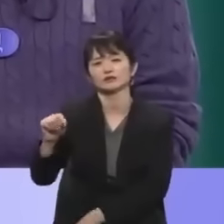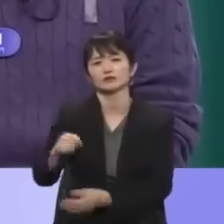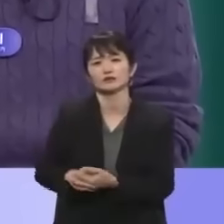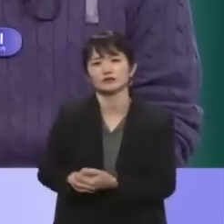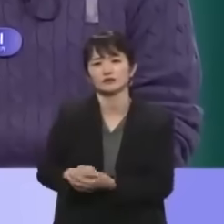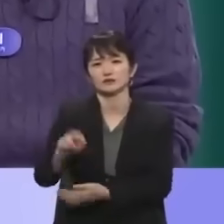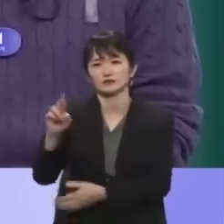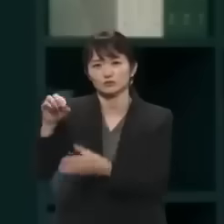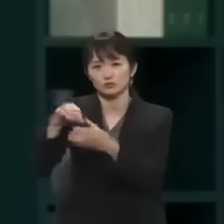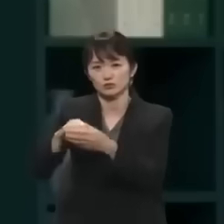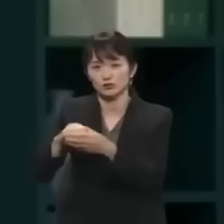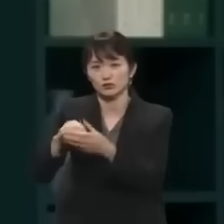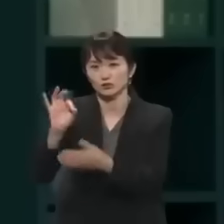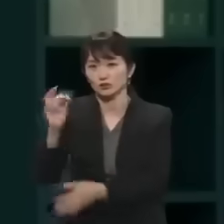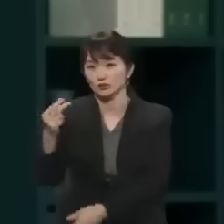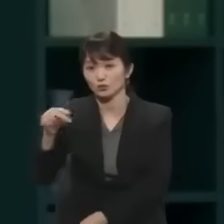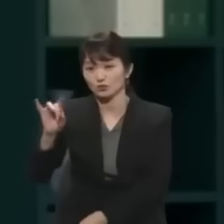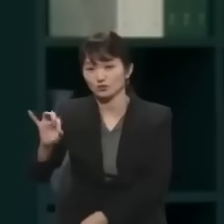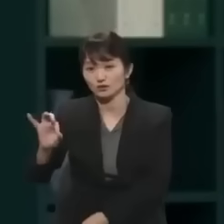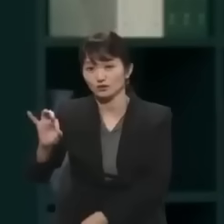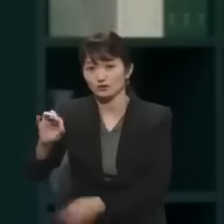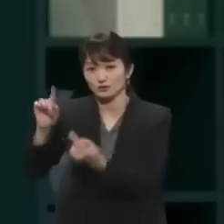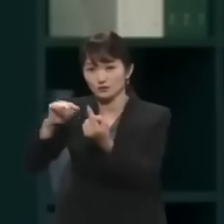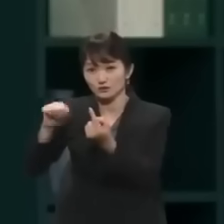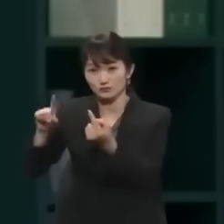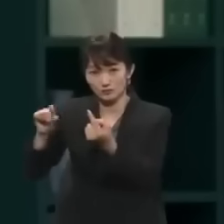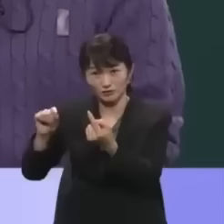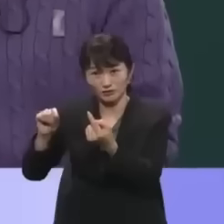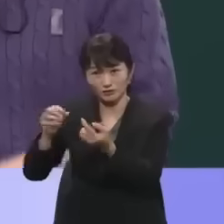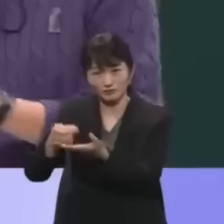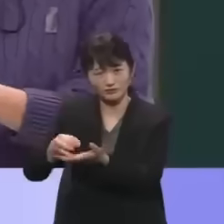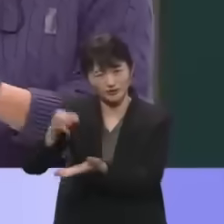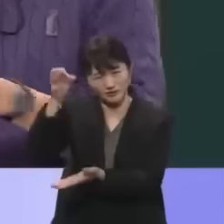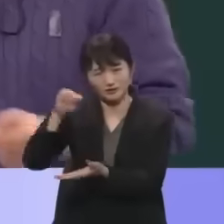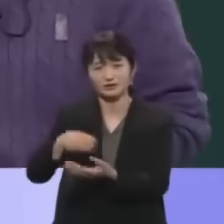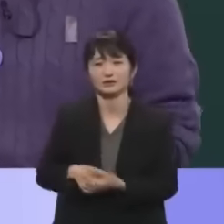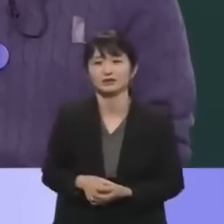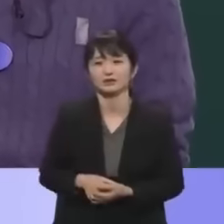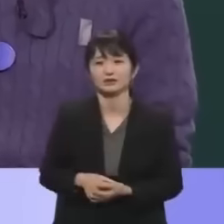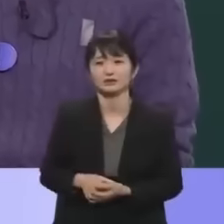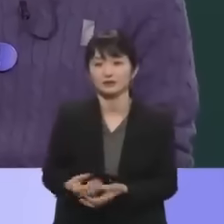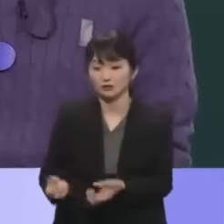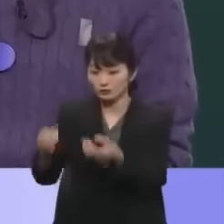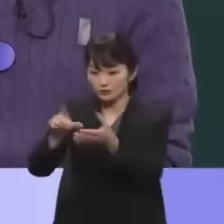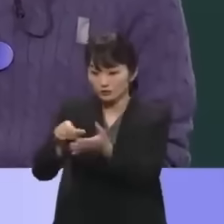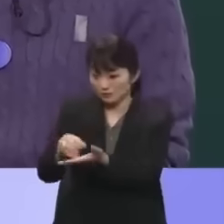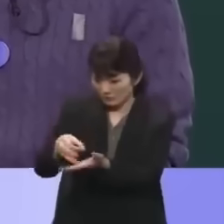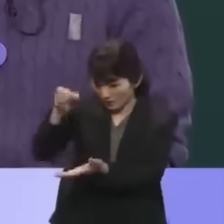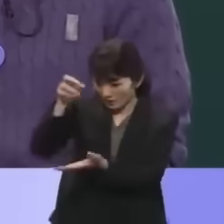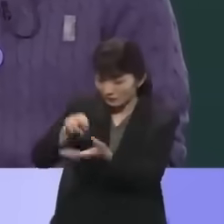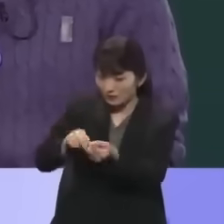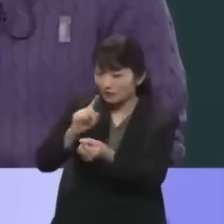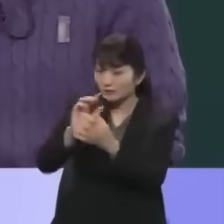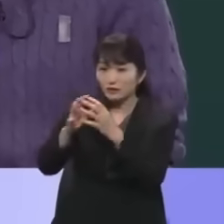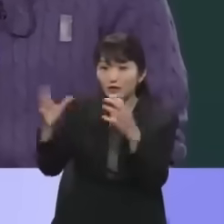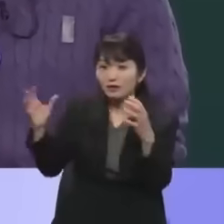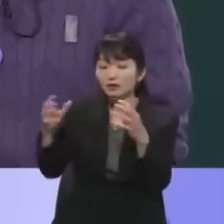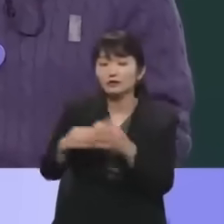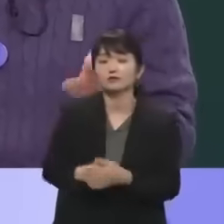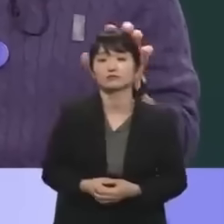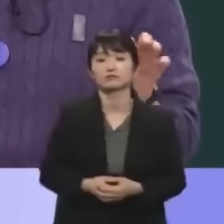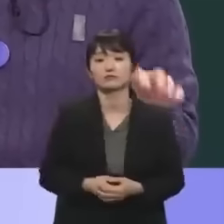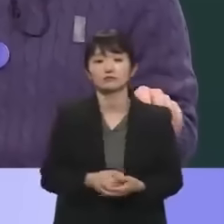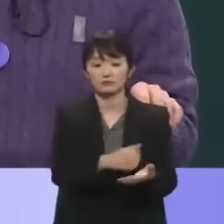좀음 차이가 있죠 아 떡볶이 만원은 조금 비싼데 늘 축제에서 이런 다가지 논란이 있었잖아요 그러니까 당연히 손님들은